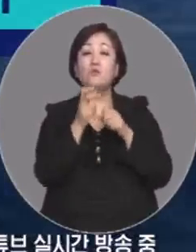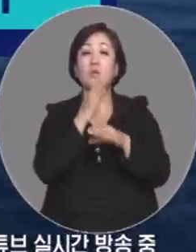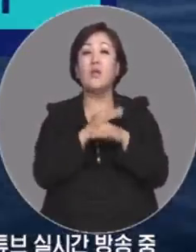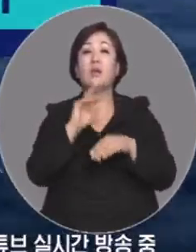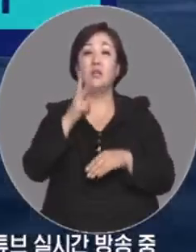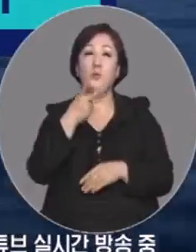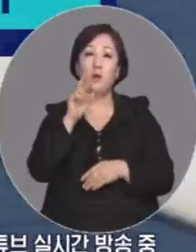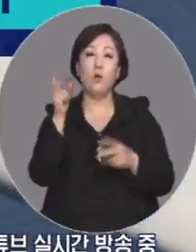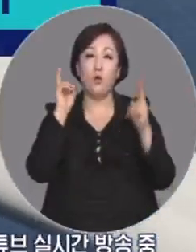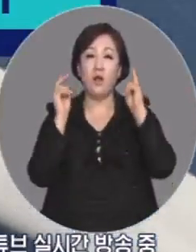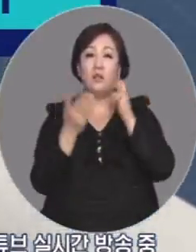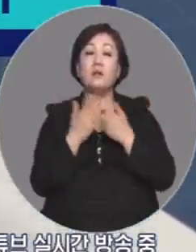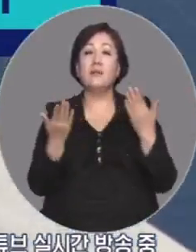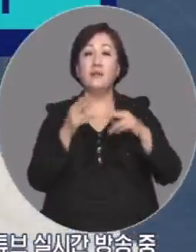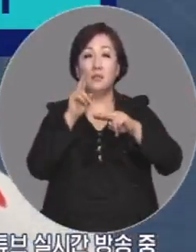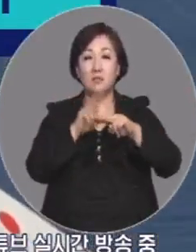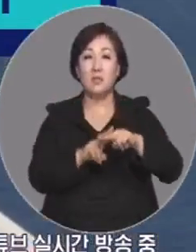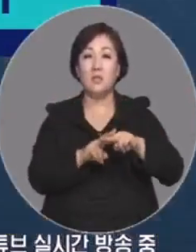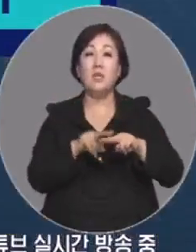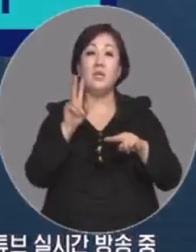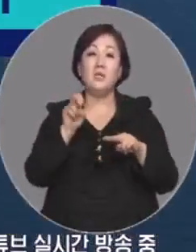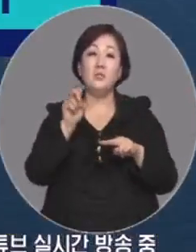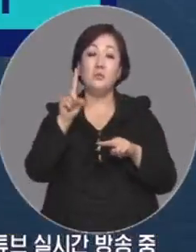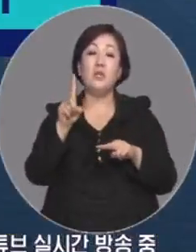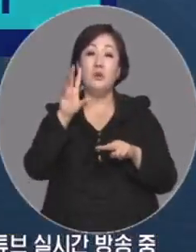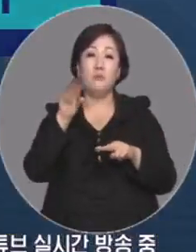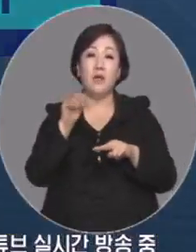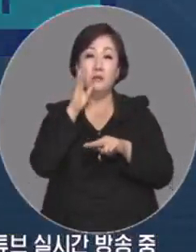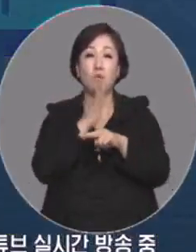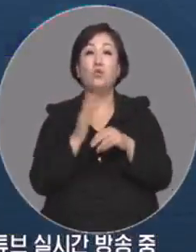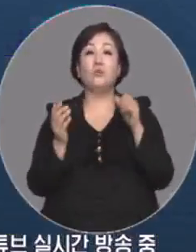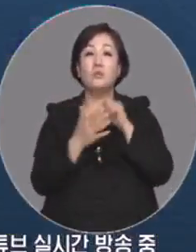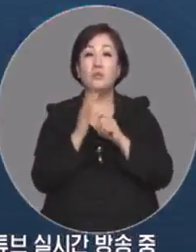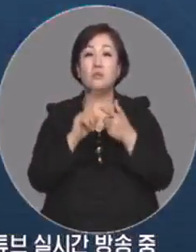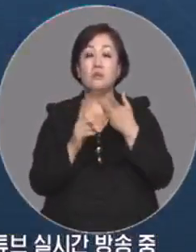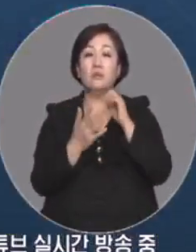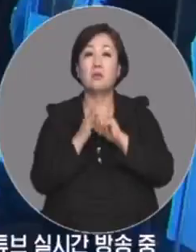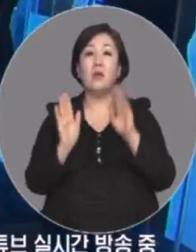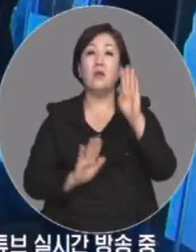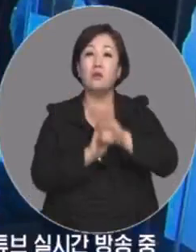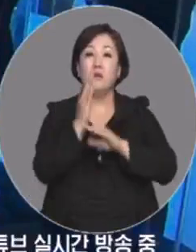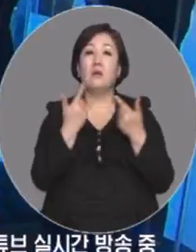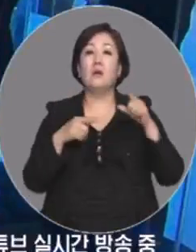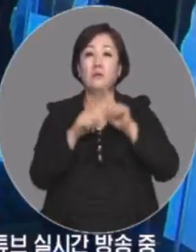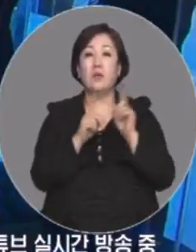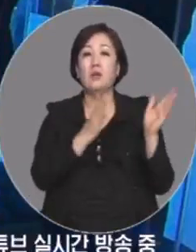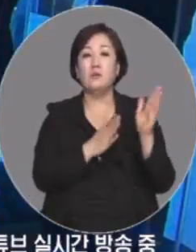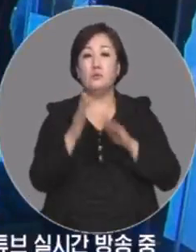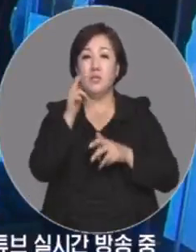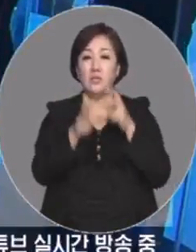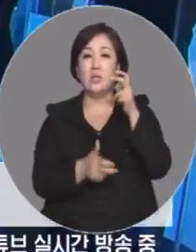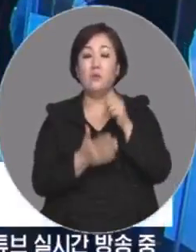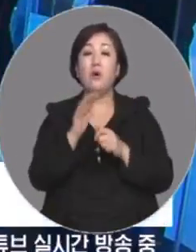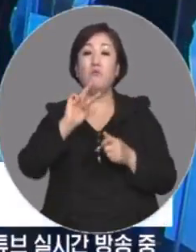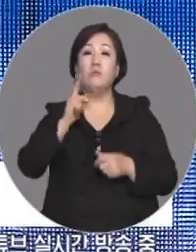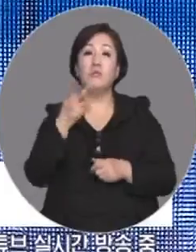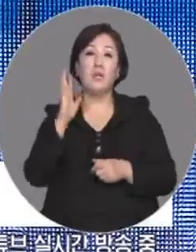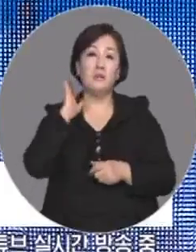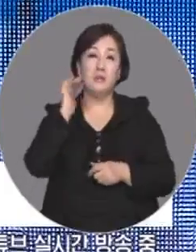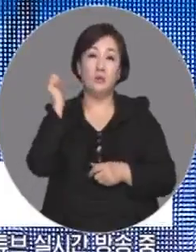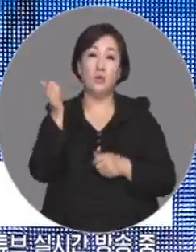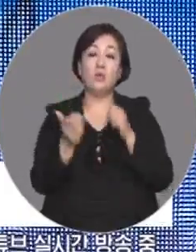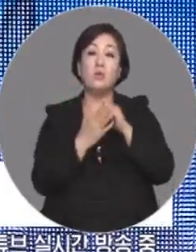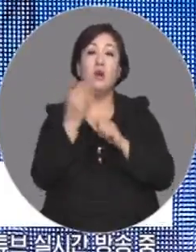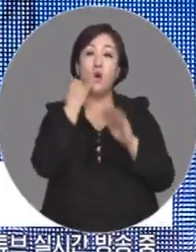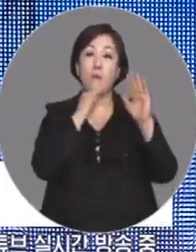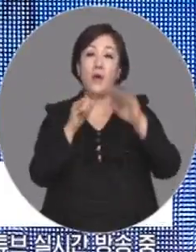관련 기업과 일자리 21만 개 창출이 기대되는 지역균형 뉴딜 사업입니다. 지난 6일 문재인 대통령이